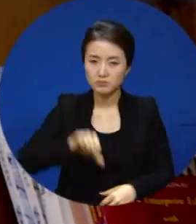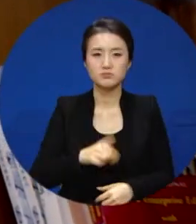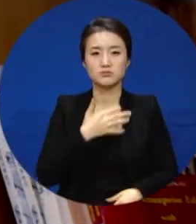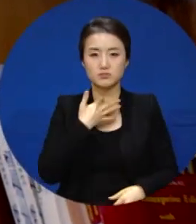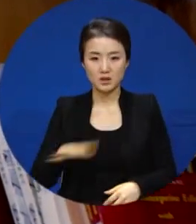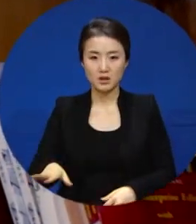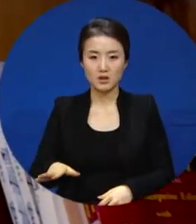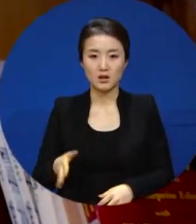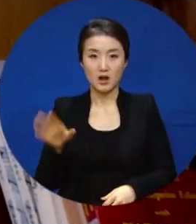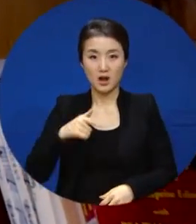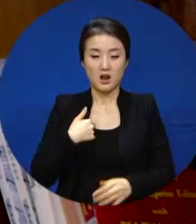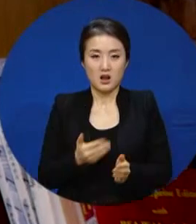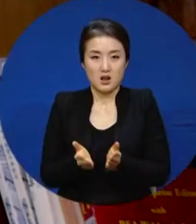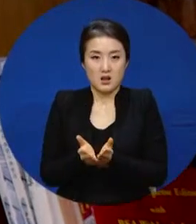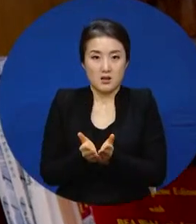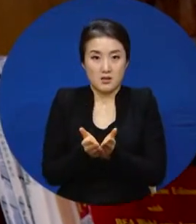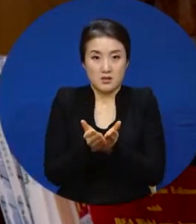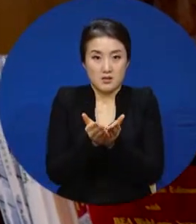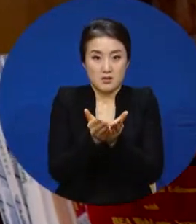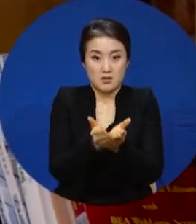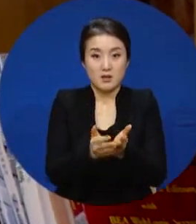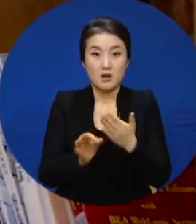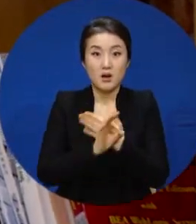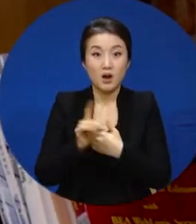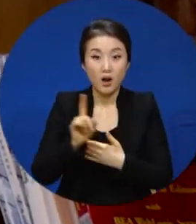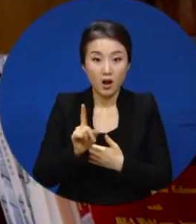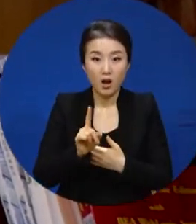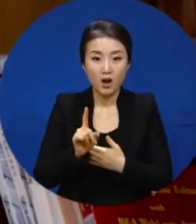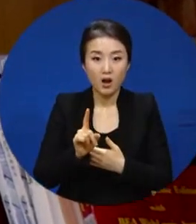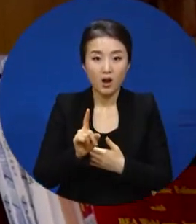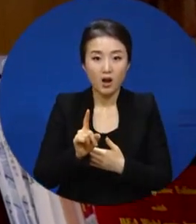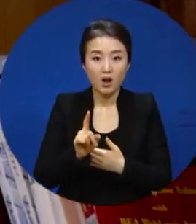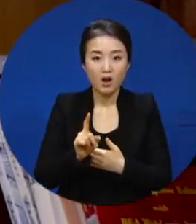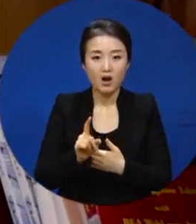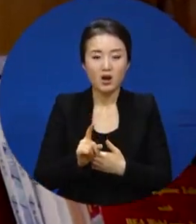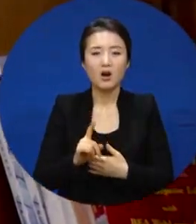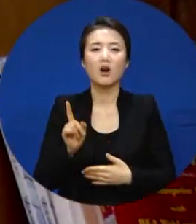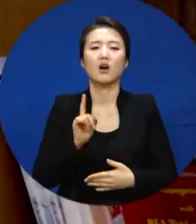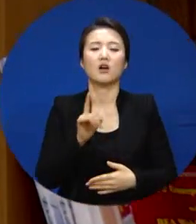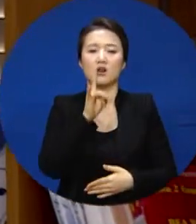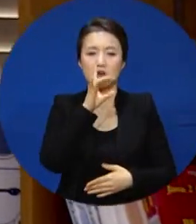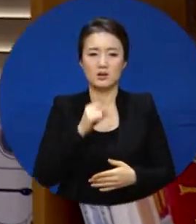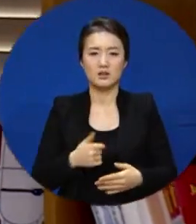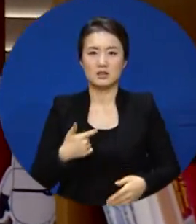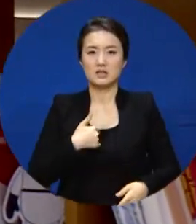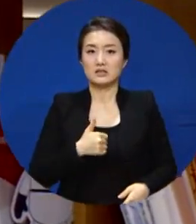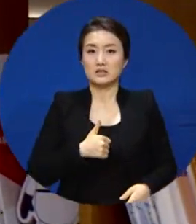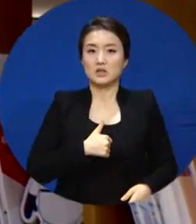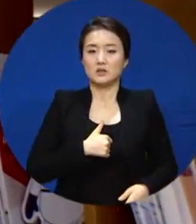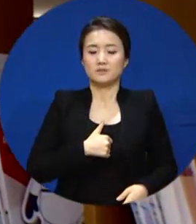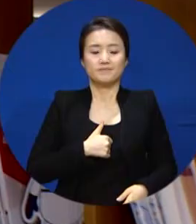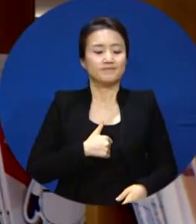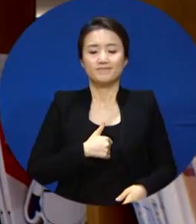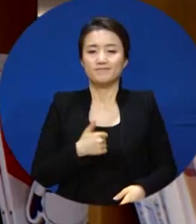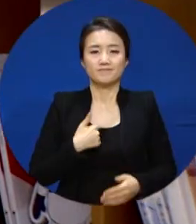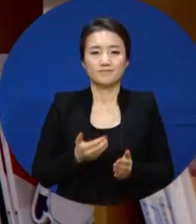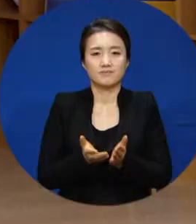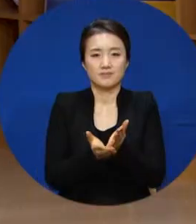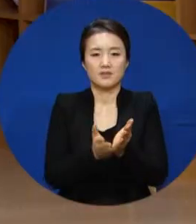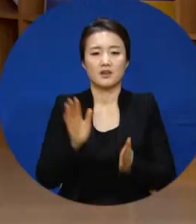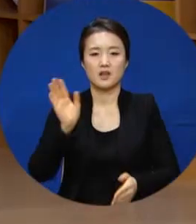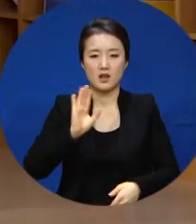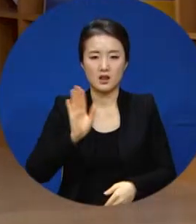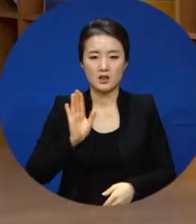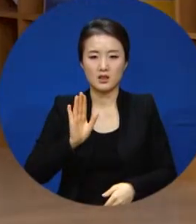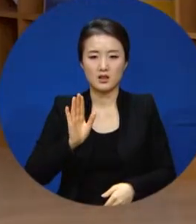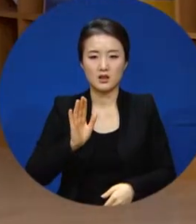지금 베타 우리나라의 넘어가면 우리나라 사람들 때가 전쟁에 패한 갈 거 아니냐 나는 자존심 상에서 패 않다 그리고 그 자리에서